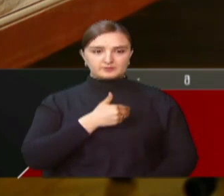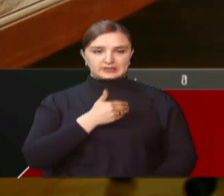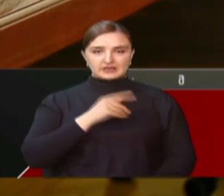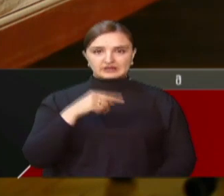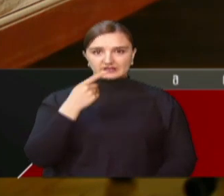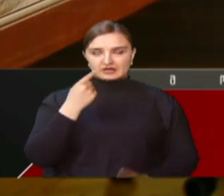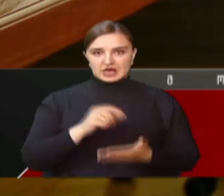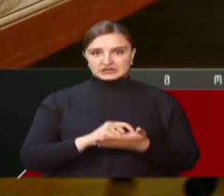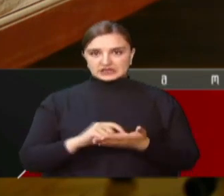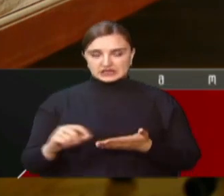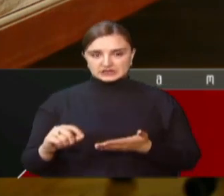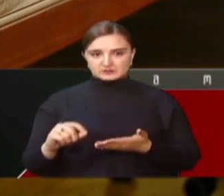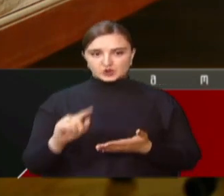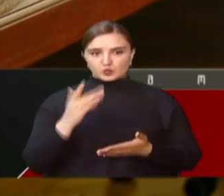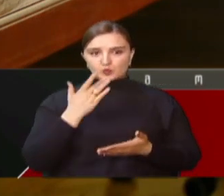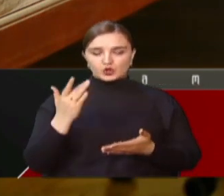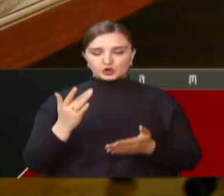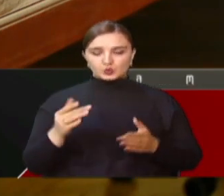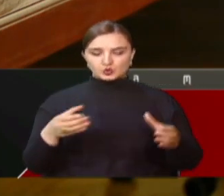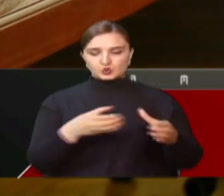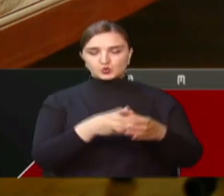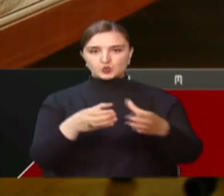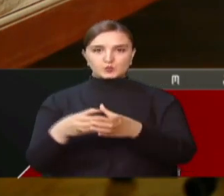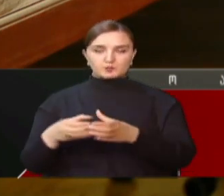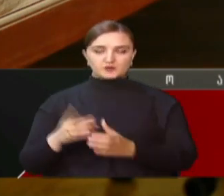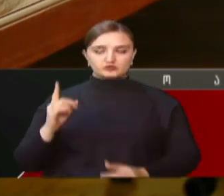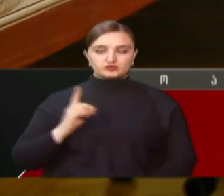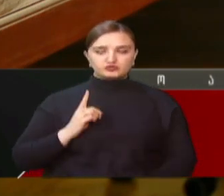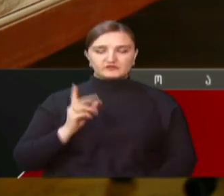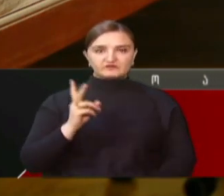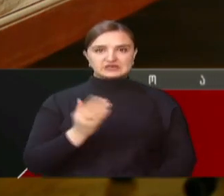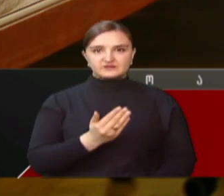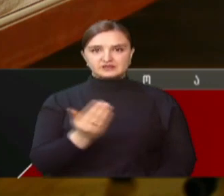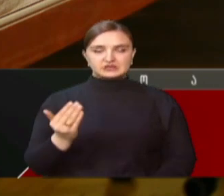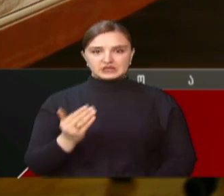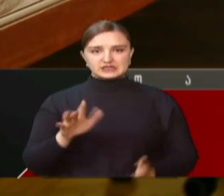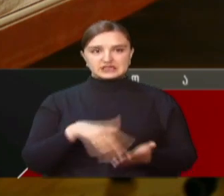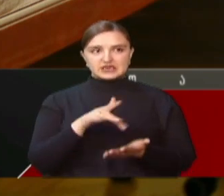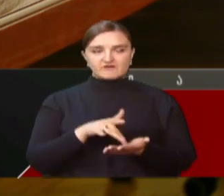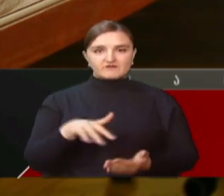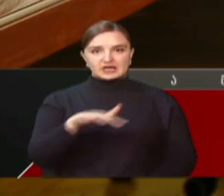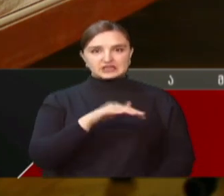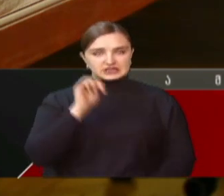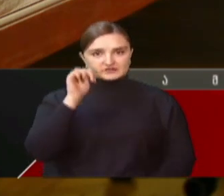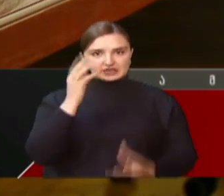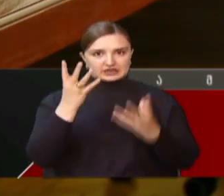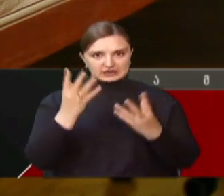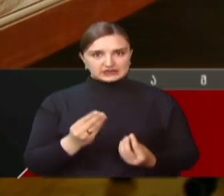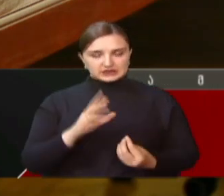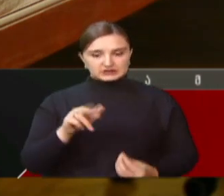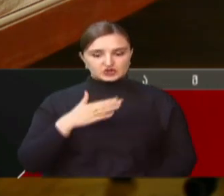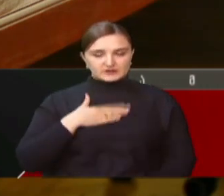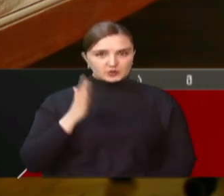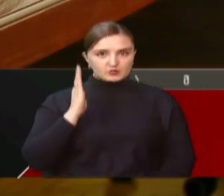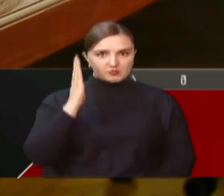გაუსვა იმ პოლიტიკურ ჯგუფების ველოდებით, ვისთვისაც ქვეყნის ხვალინდელი დღე და ჩვენი